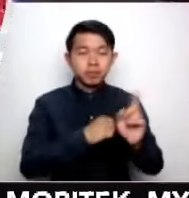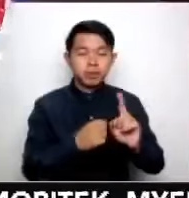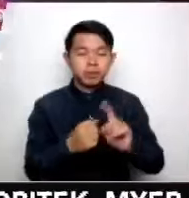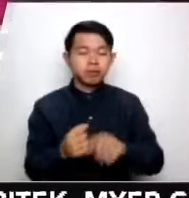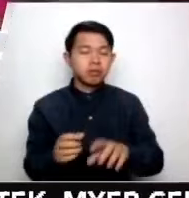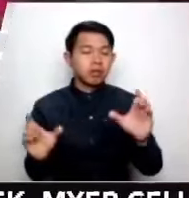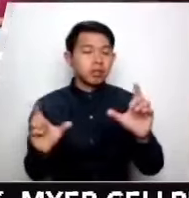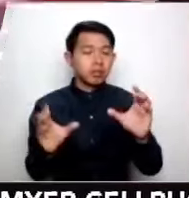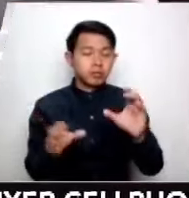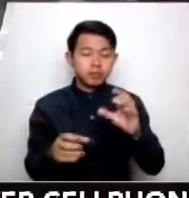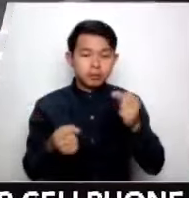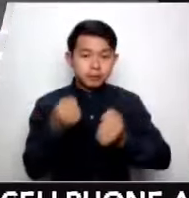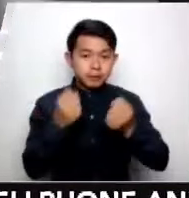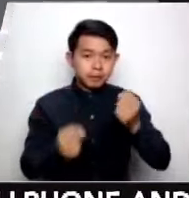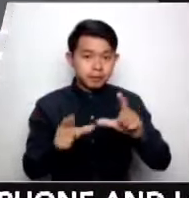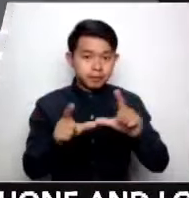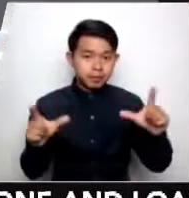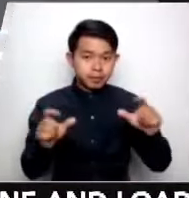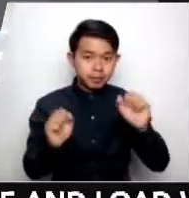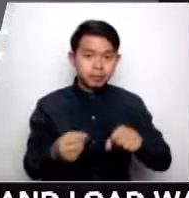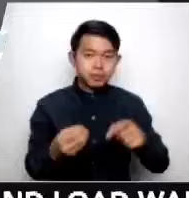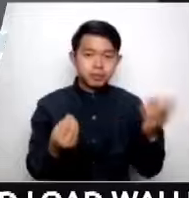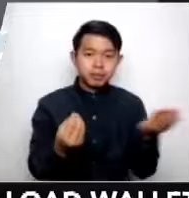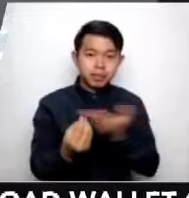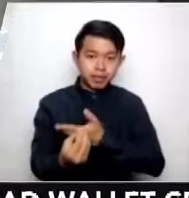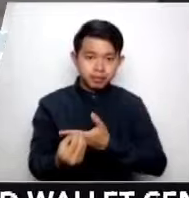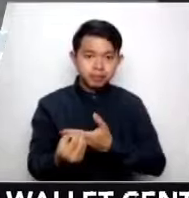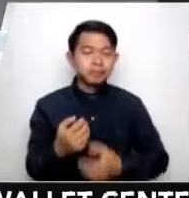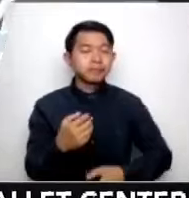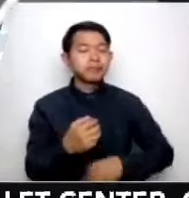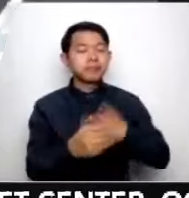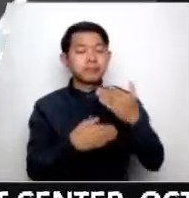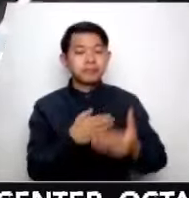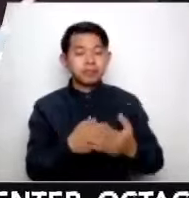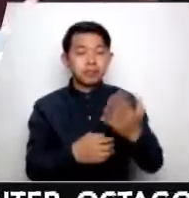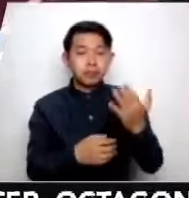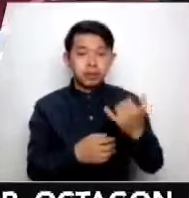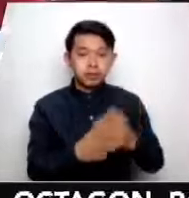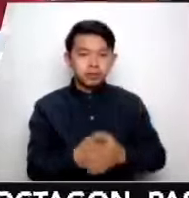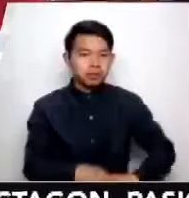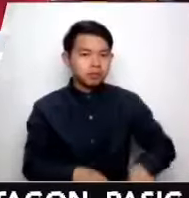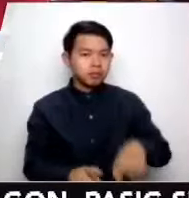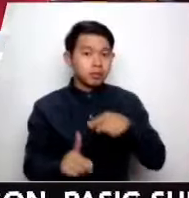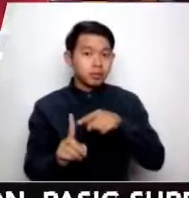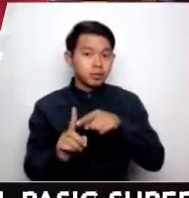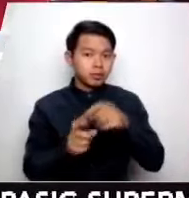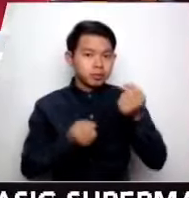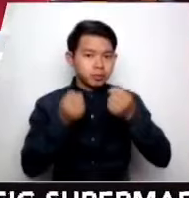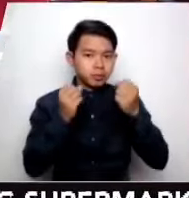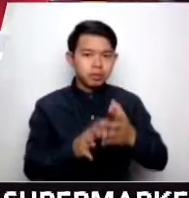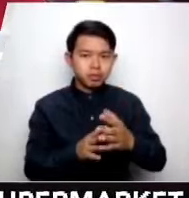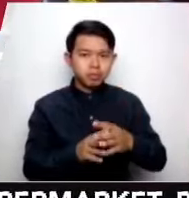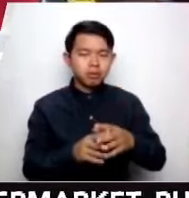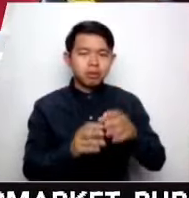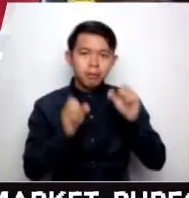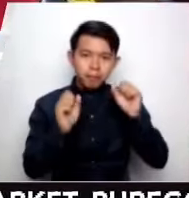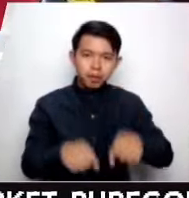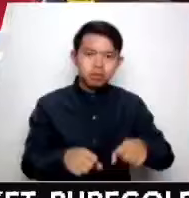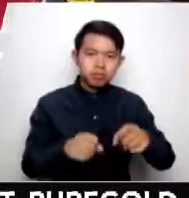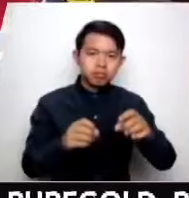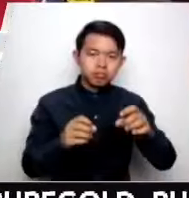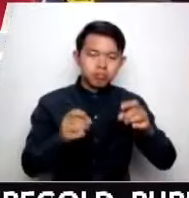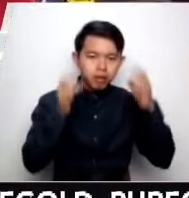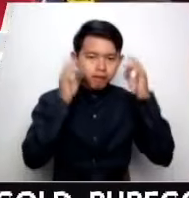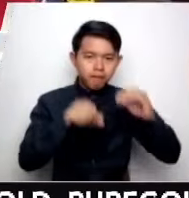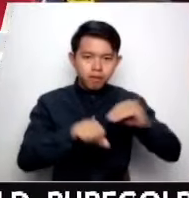lisensya ayon sa MMDA inilagay sa panganib ng driver ang mga motorista lalo na ang pagsakop sa